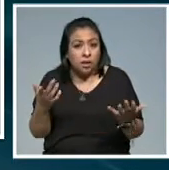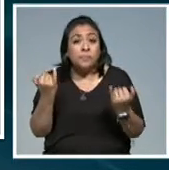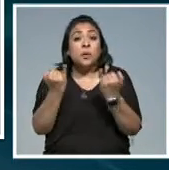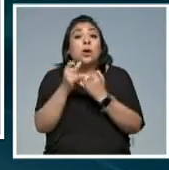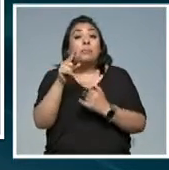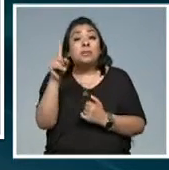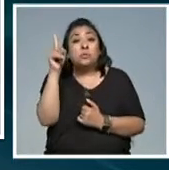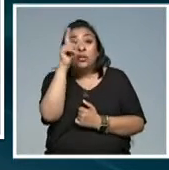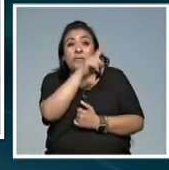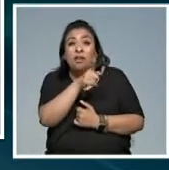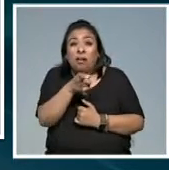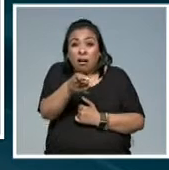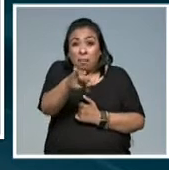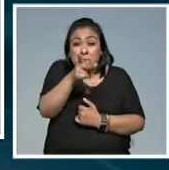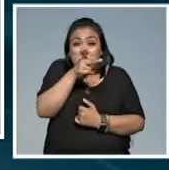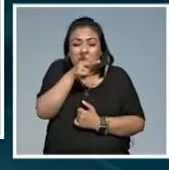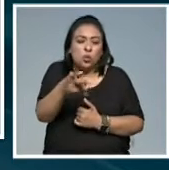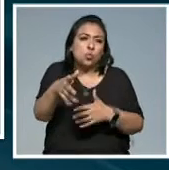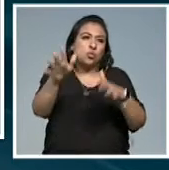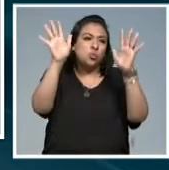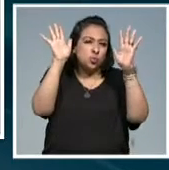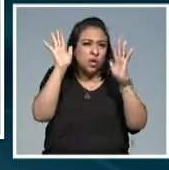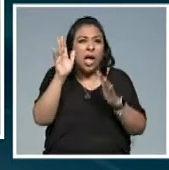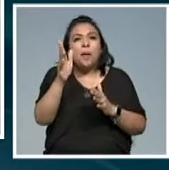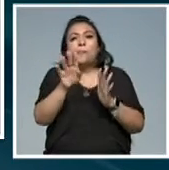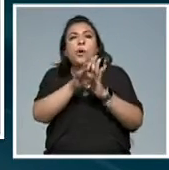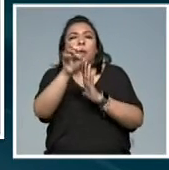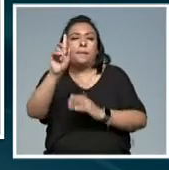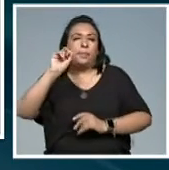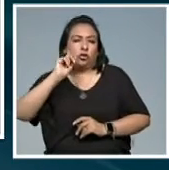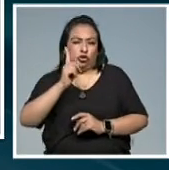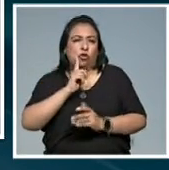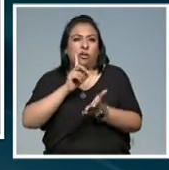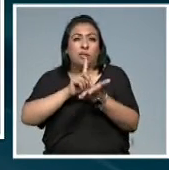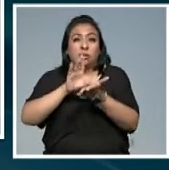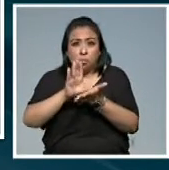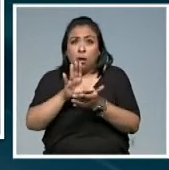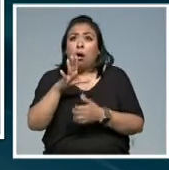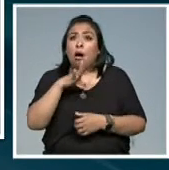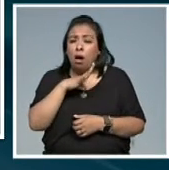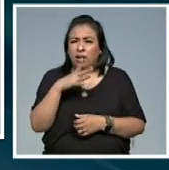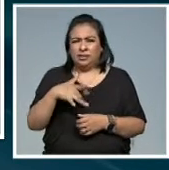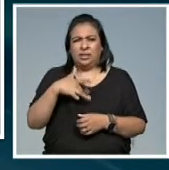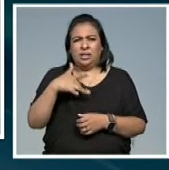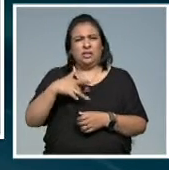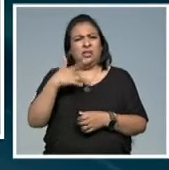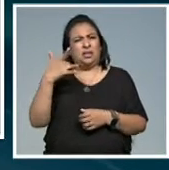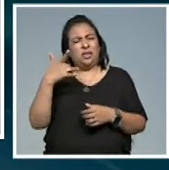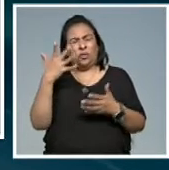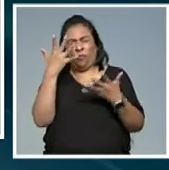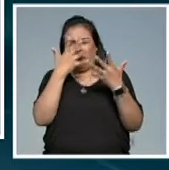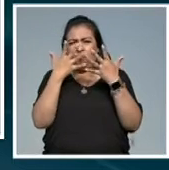in quei termini. Poi ci sono delle disabilità come la sordità che anche hanno magari una percezione più